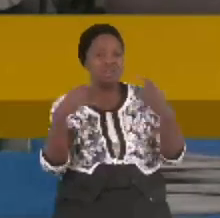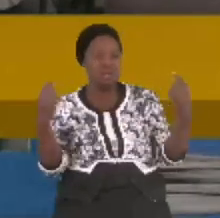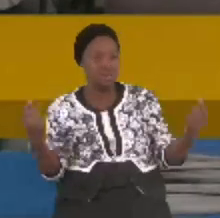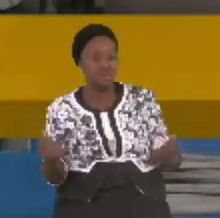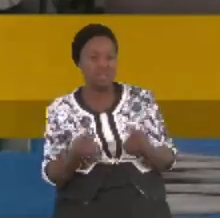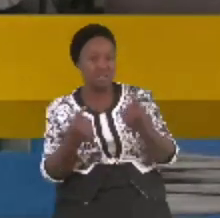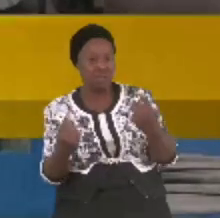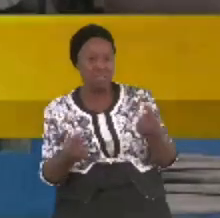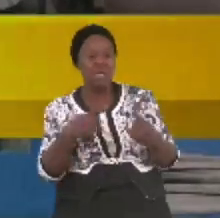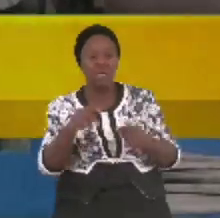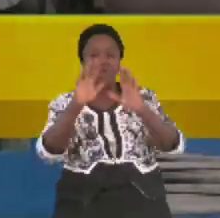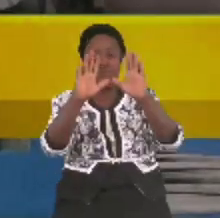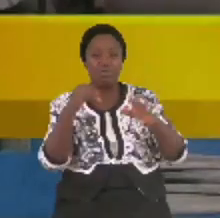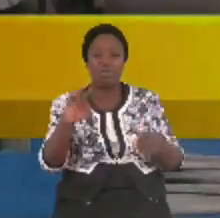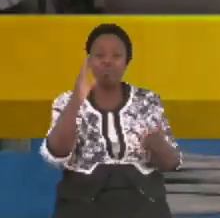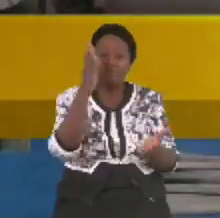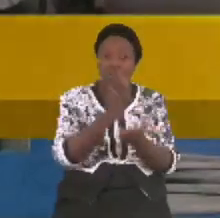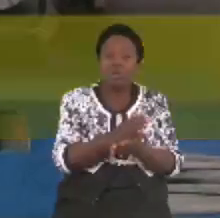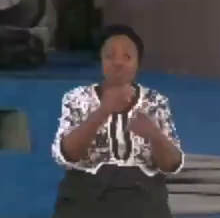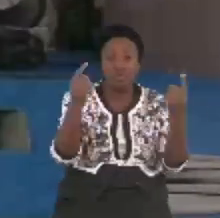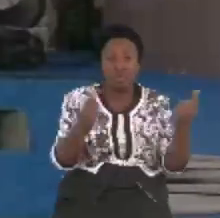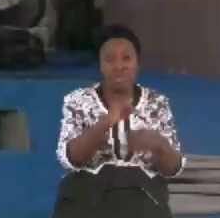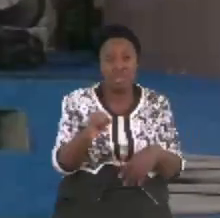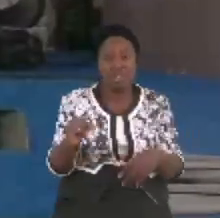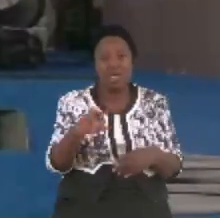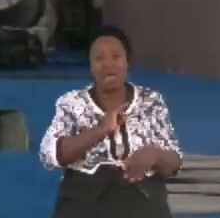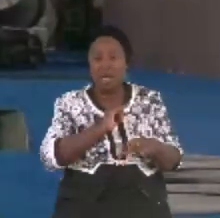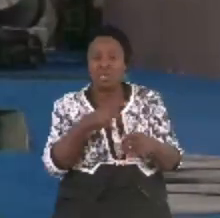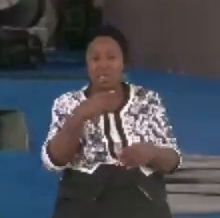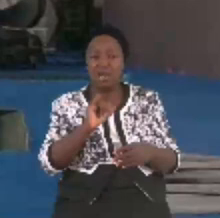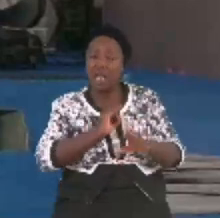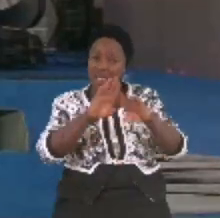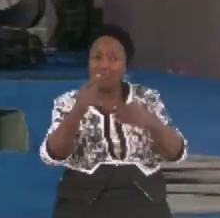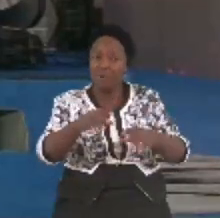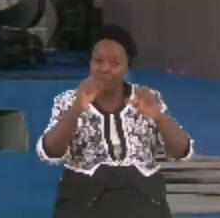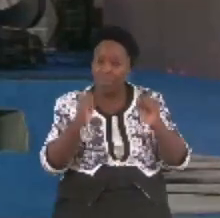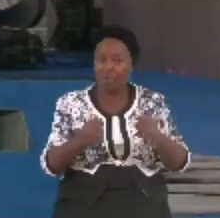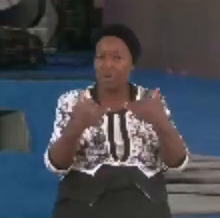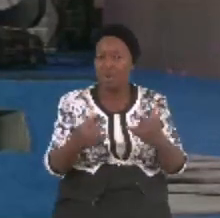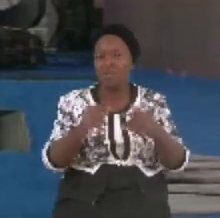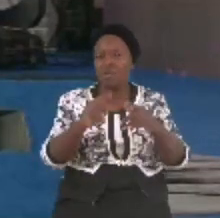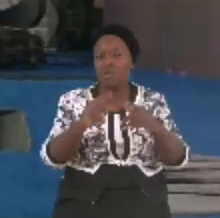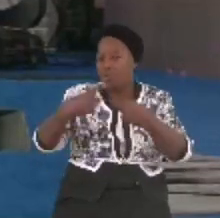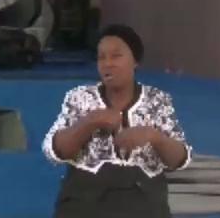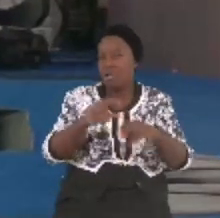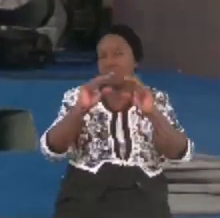pécher. Je te donne le pouvoir maintenant. Je te donne la grâce maintenant, va et ne pêche plus.